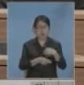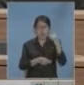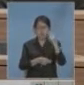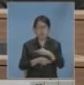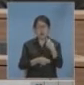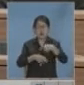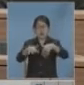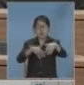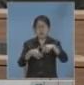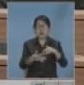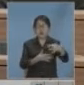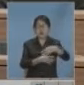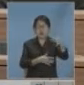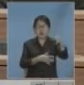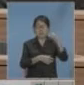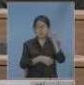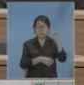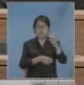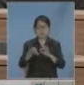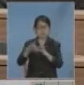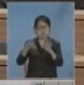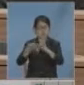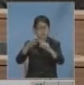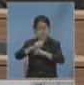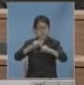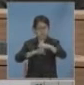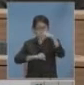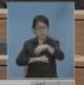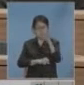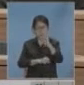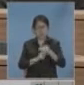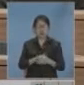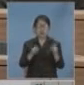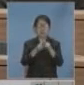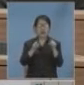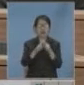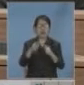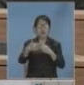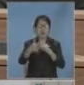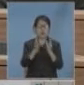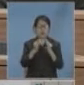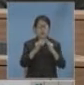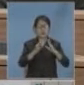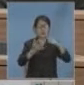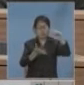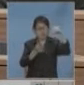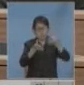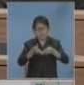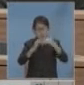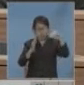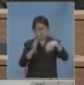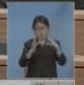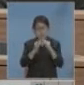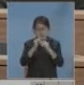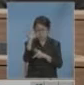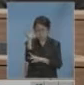ทำหอประชุมที่ภูเก็ตยังไม่ต้องทำไม่มีอารมณ์จะทำให้อย่างนี้เป็นต้นผมก็ไม่อยากเชื่อนะครับว่ากระทรวงพัฒนาสังคมและความมั่น